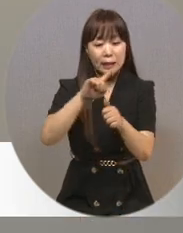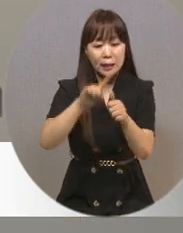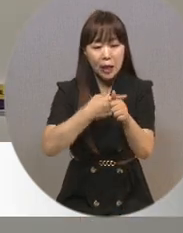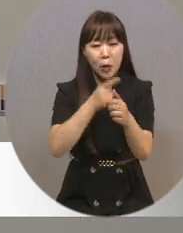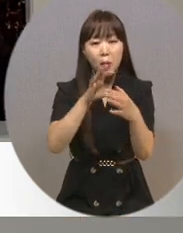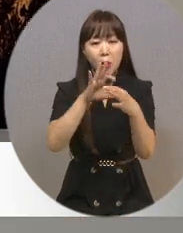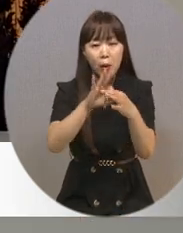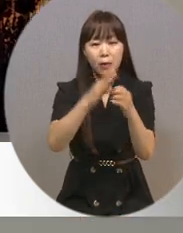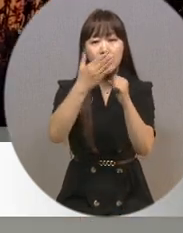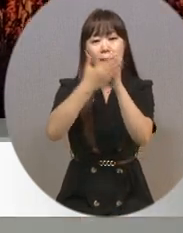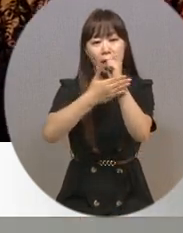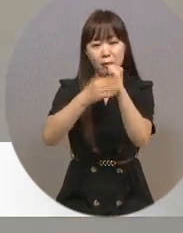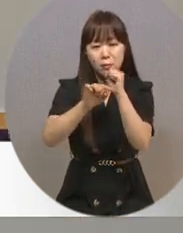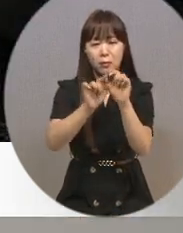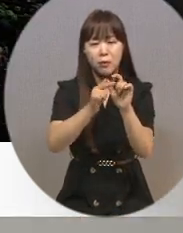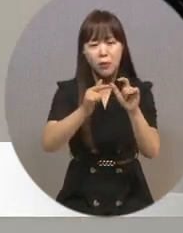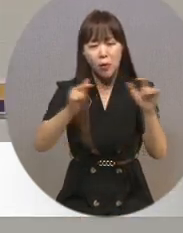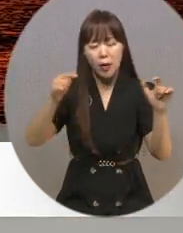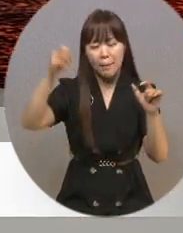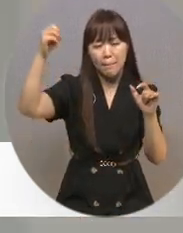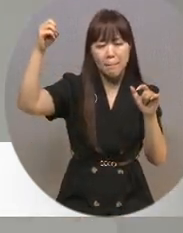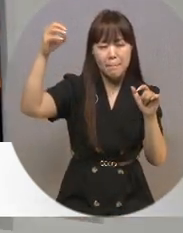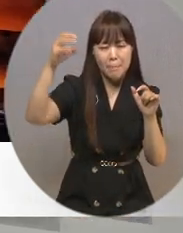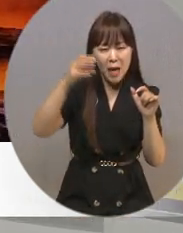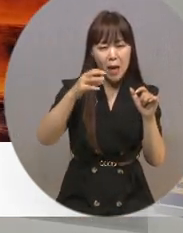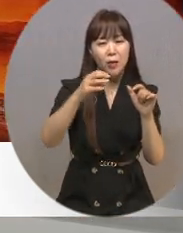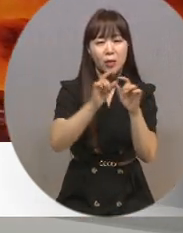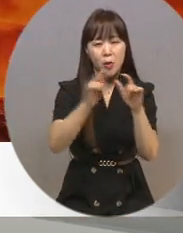대상으로 하는 작품은 다양한 빛이